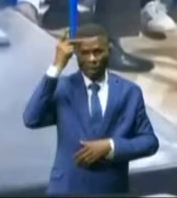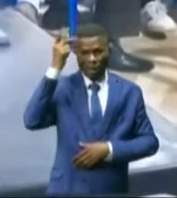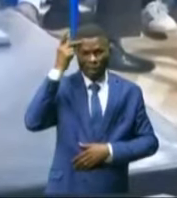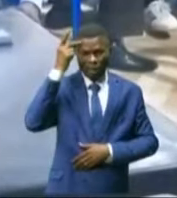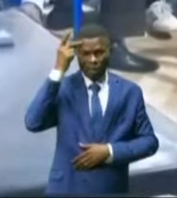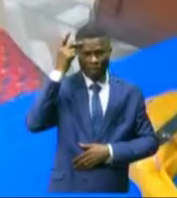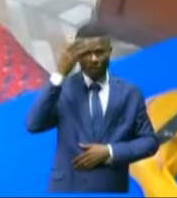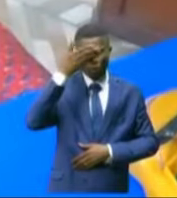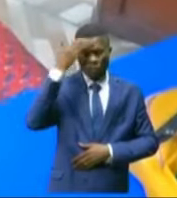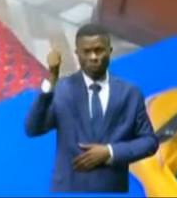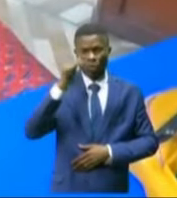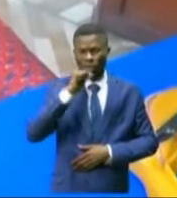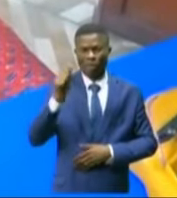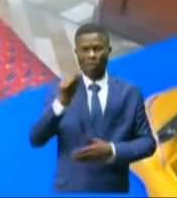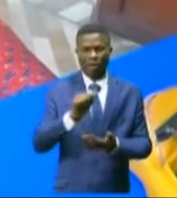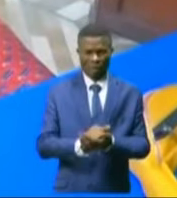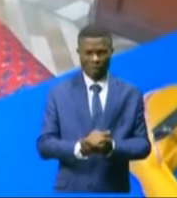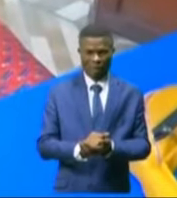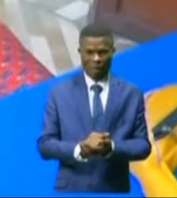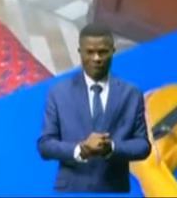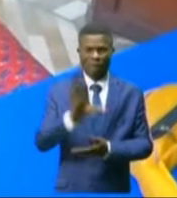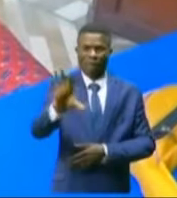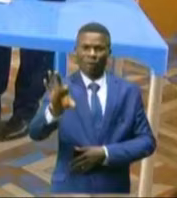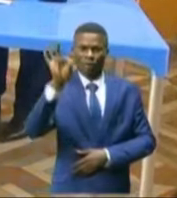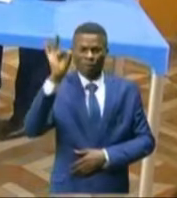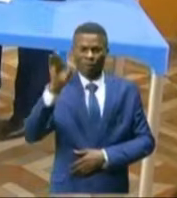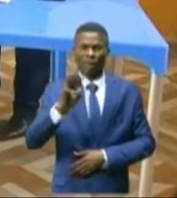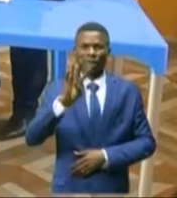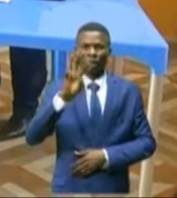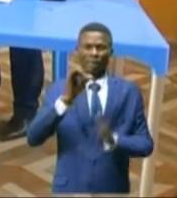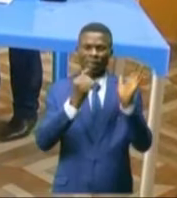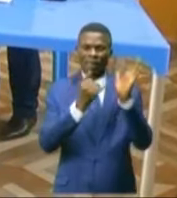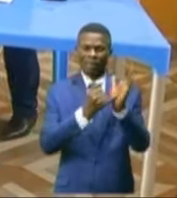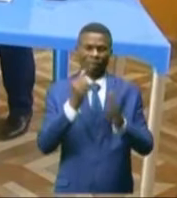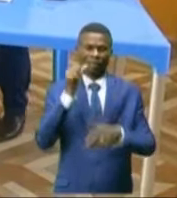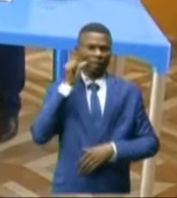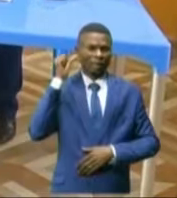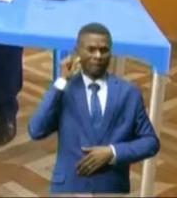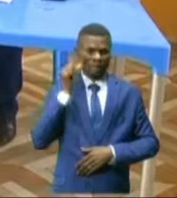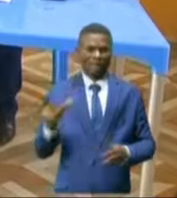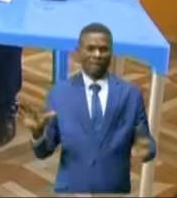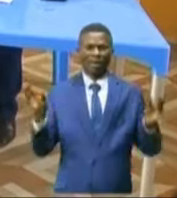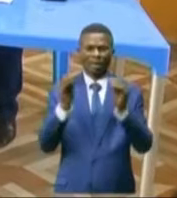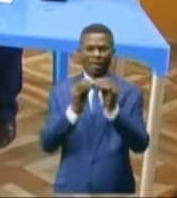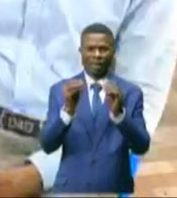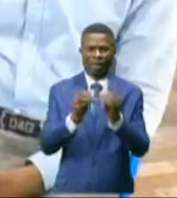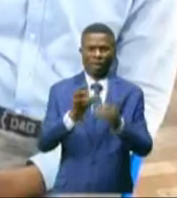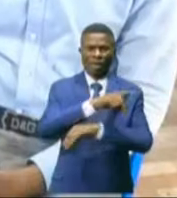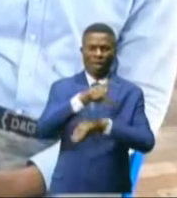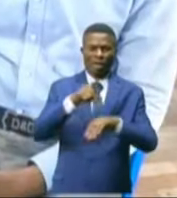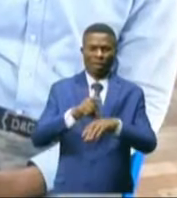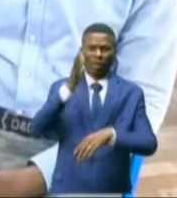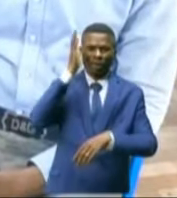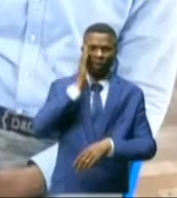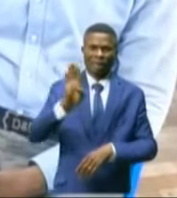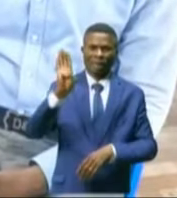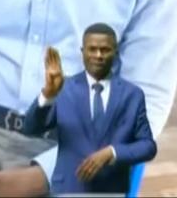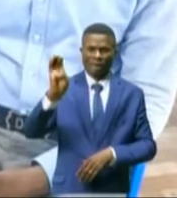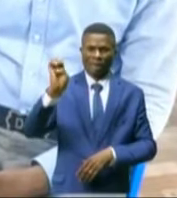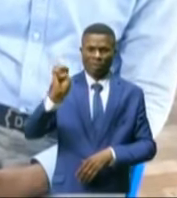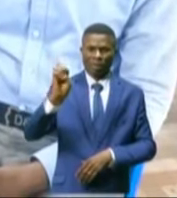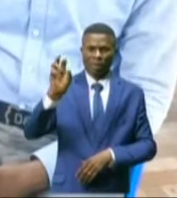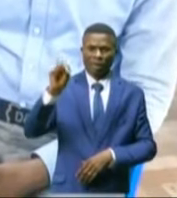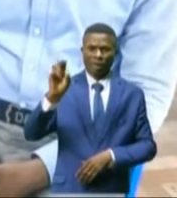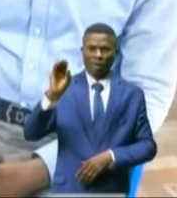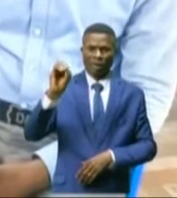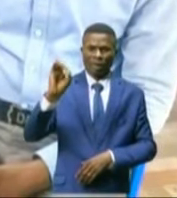pas dérogé à la règle. Ils ont choisi ce week-end pour se retrouver ensemble en la paroisse Saint-Benoît de Lemba, où